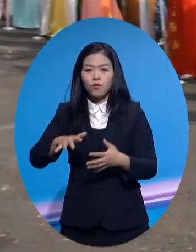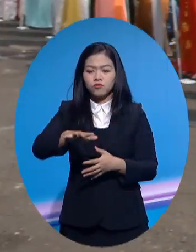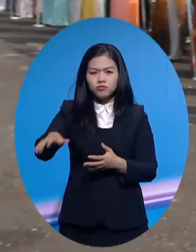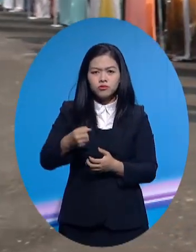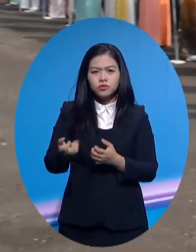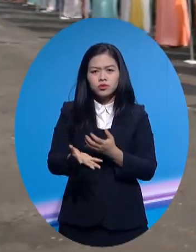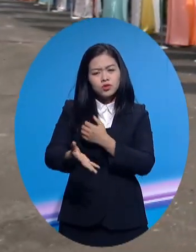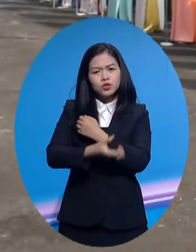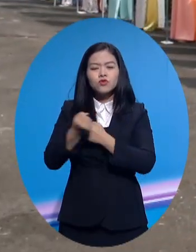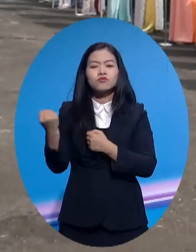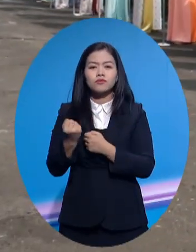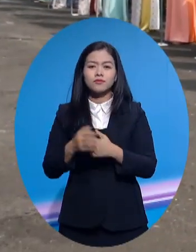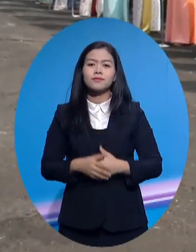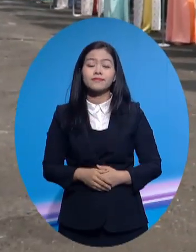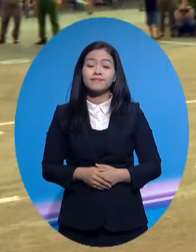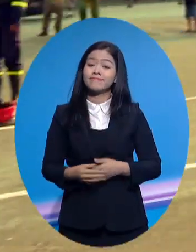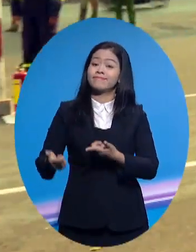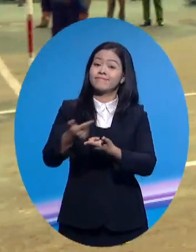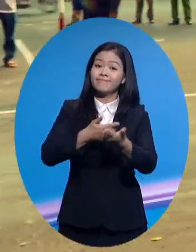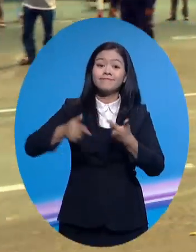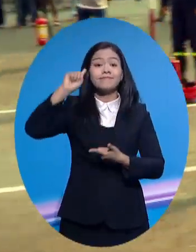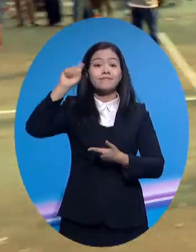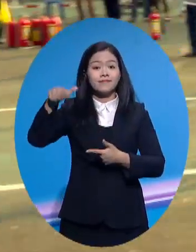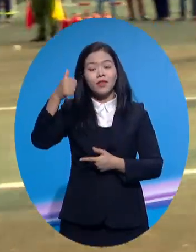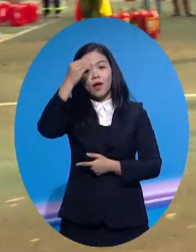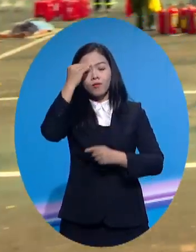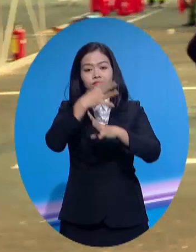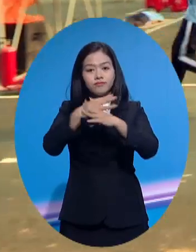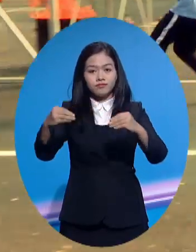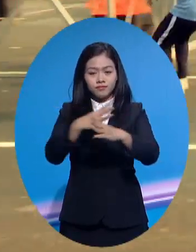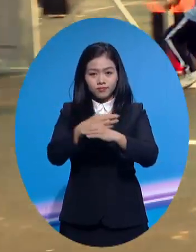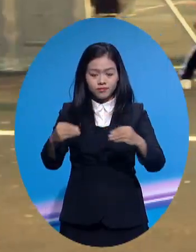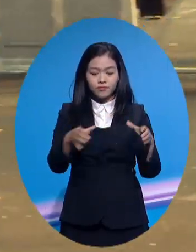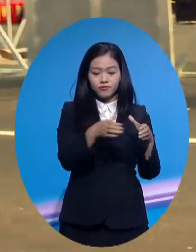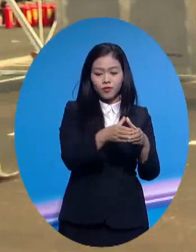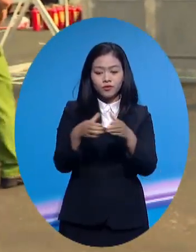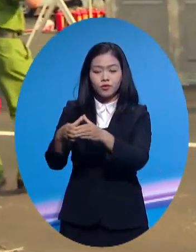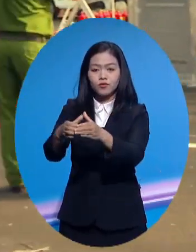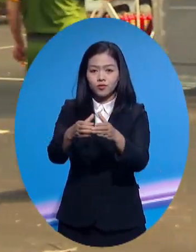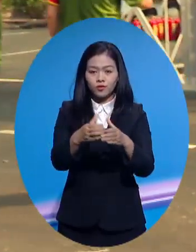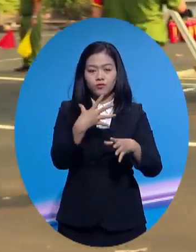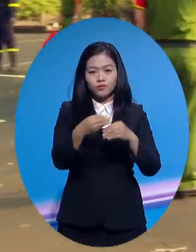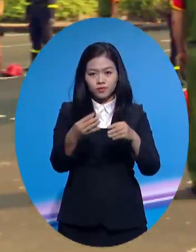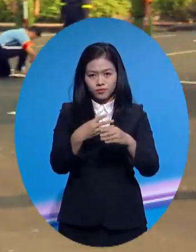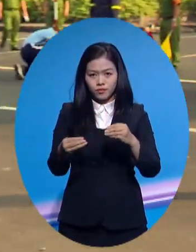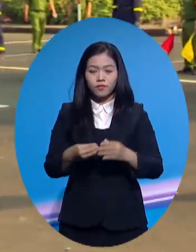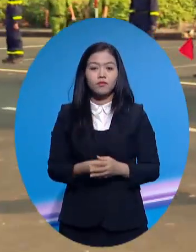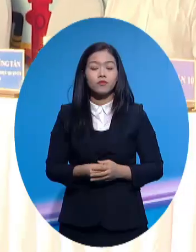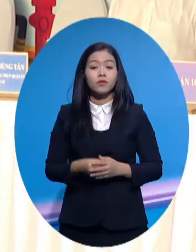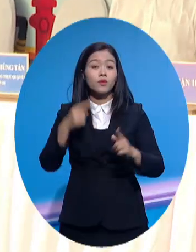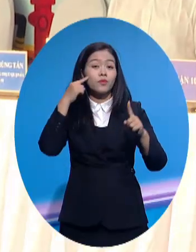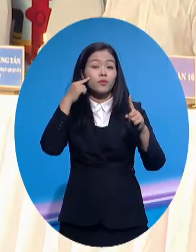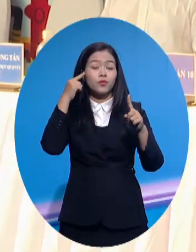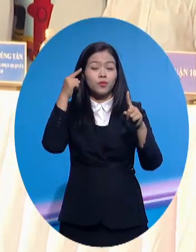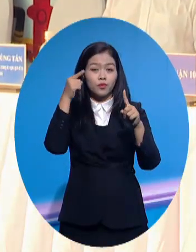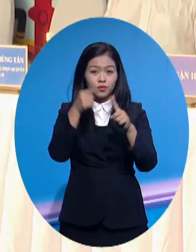và cứu nạn cứu hộ, giao lưu học hỏi kinh nghiệm giữa các tổ liên gia an toàn phòng cháy chữa cháy trên địa bàn quận để phục vụ tốt công tác phòng cháy chữa